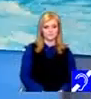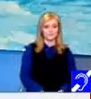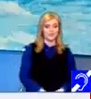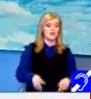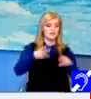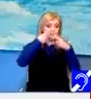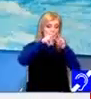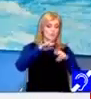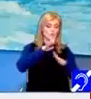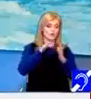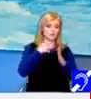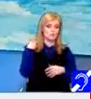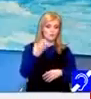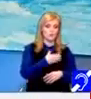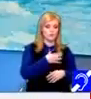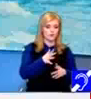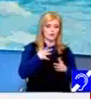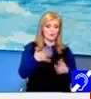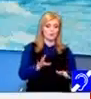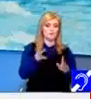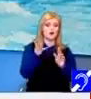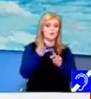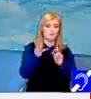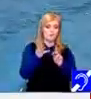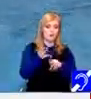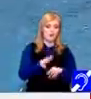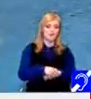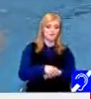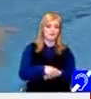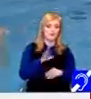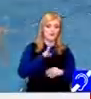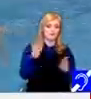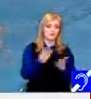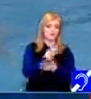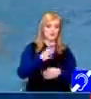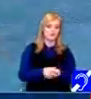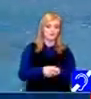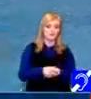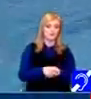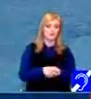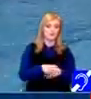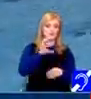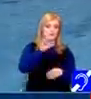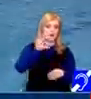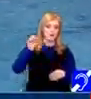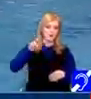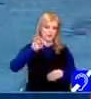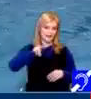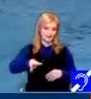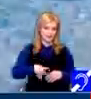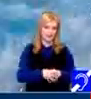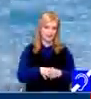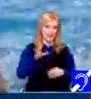Steaua București a ajuns la 4-a victorie în Liga Campionilor la polo. Campioana României a dominat 3 sferturi din meciul cu Sabadell și a condus